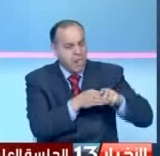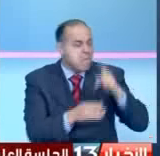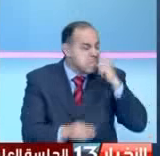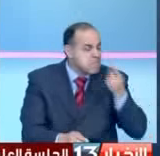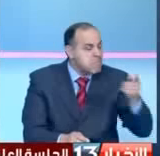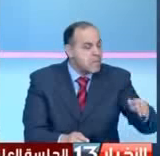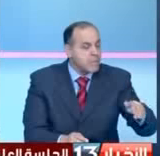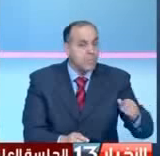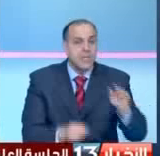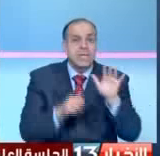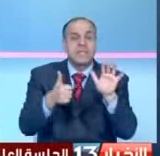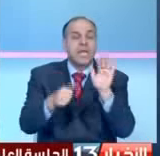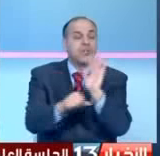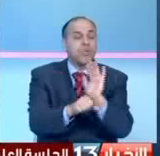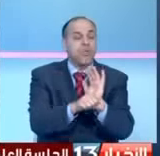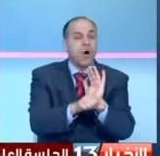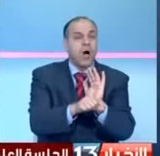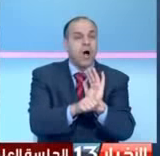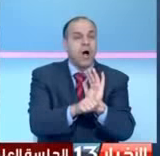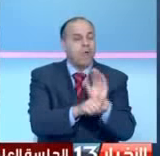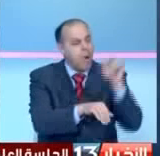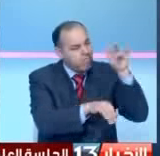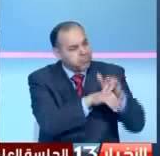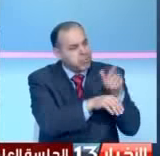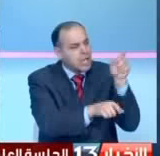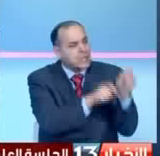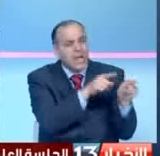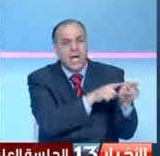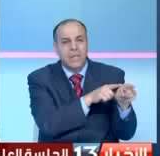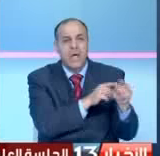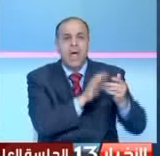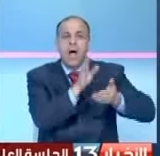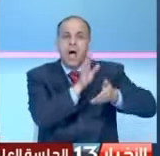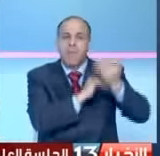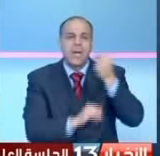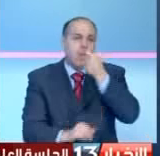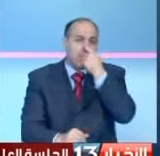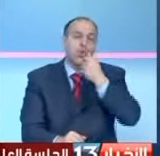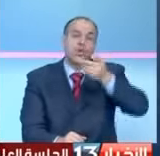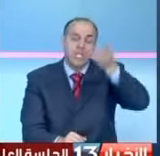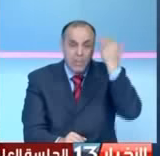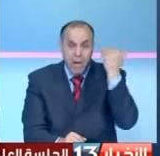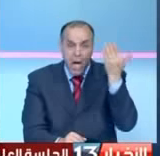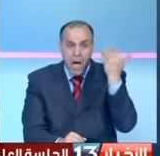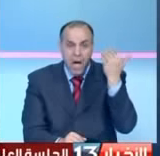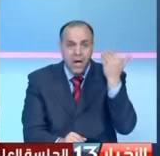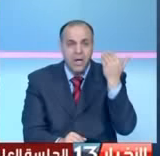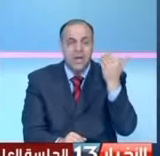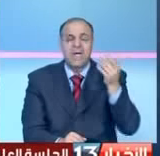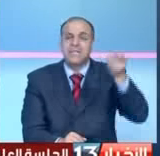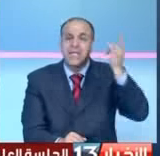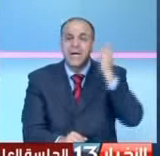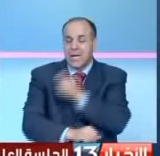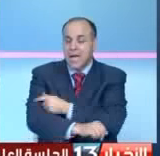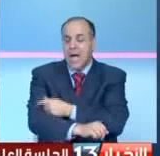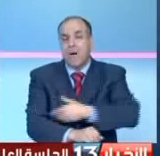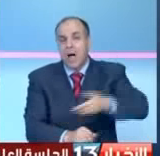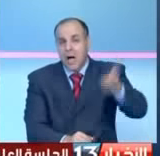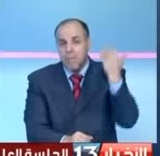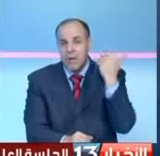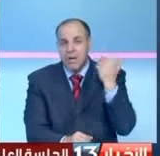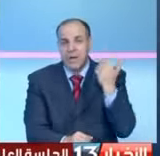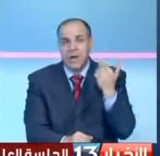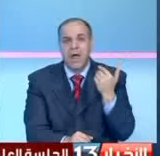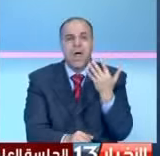للموت. ست شهادات لضحايا الانتهاكات التي مارسها النظام البرجيبي إثر أحداث ما يعرف في التاريخ النقبي